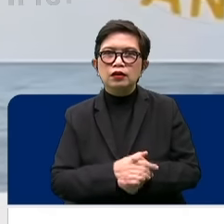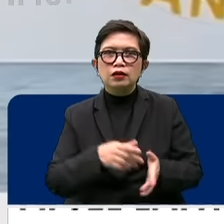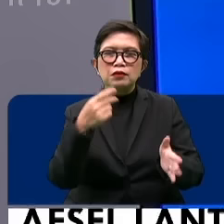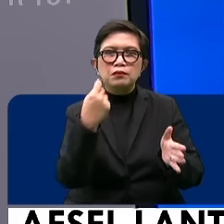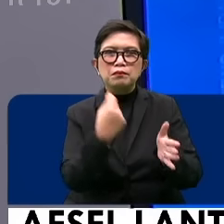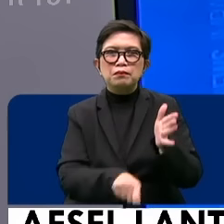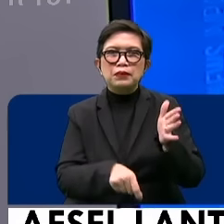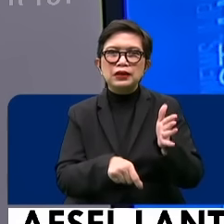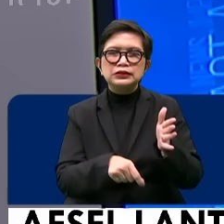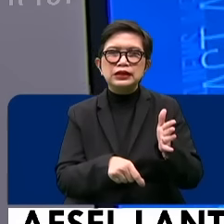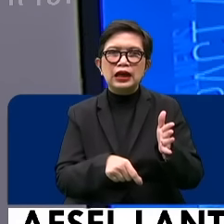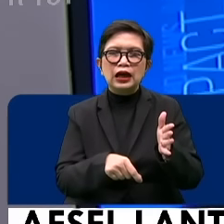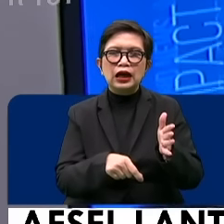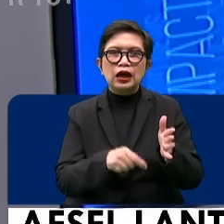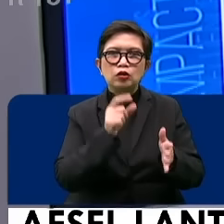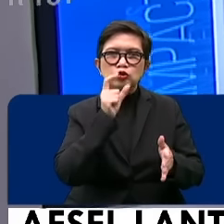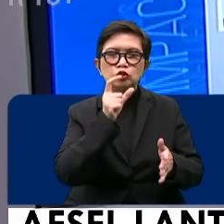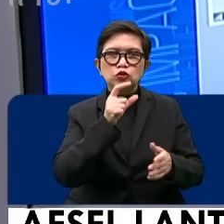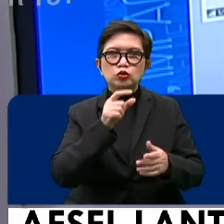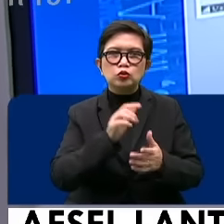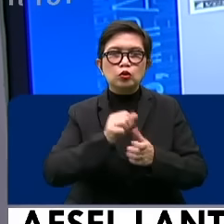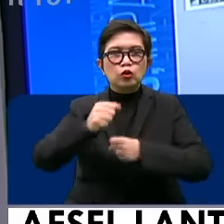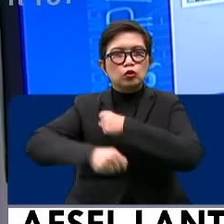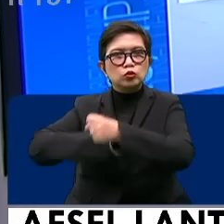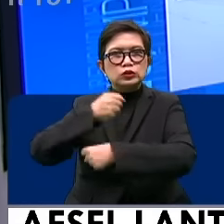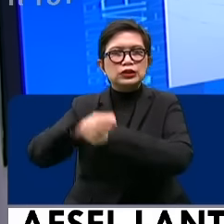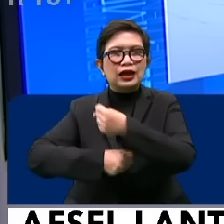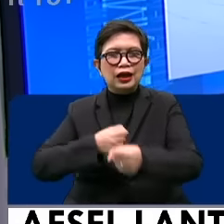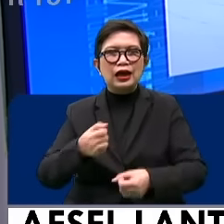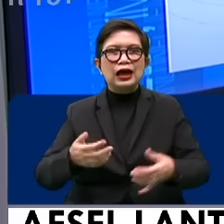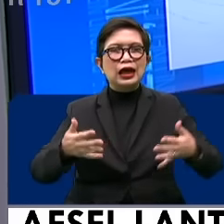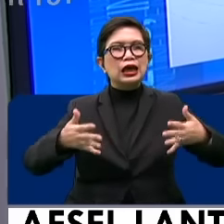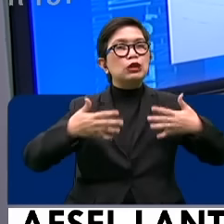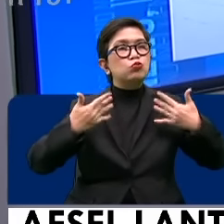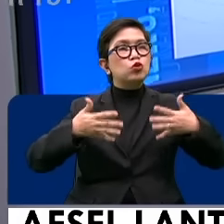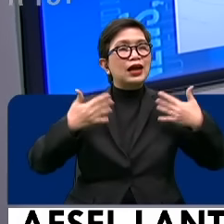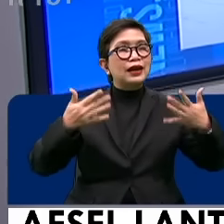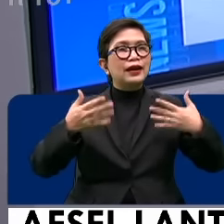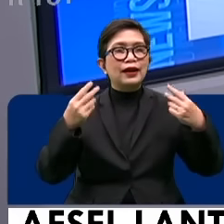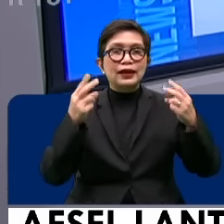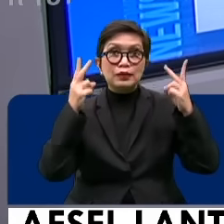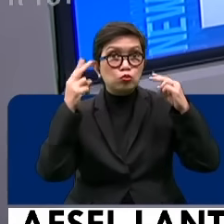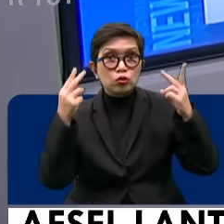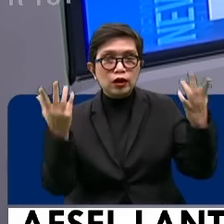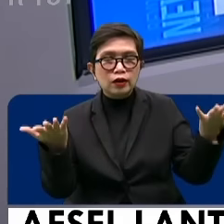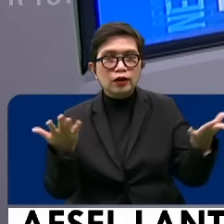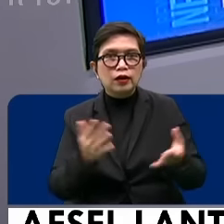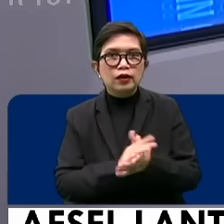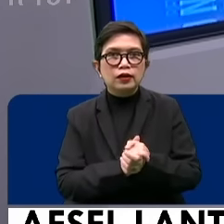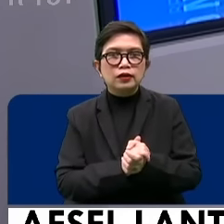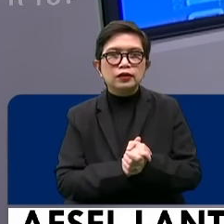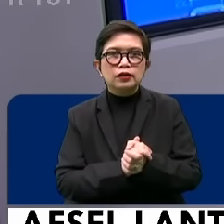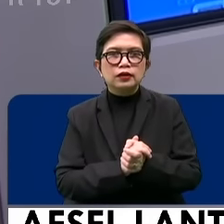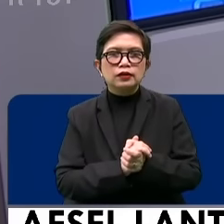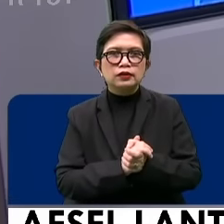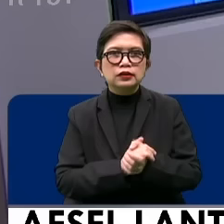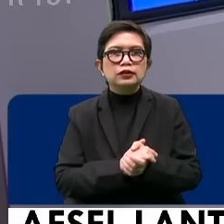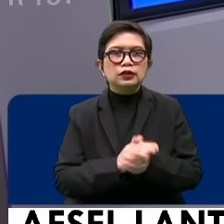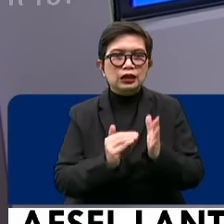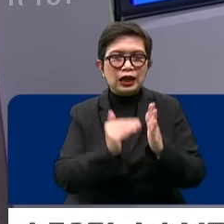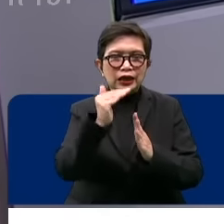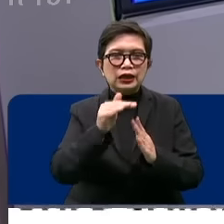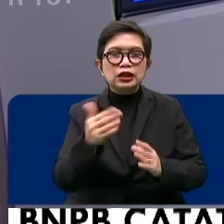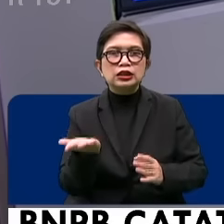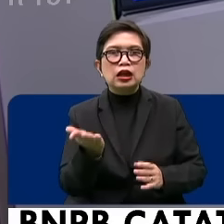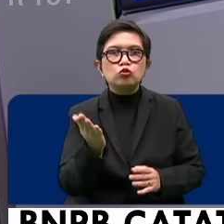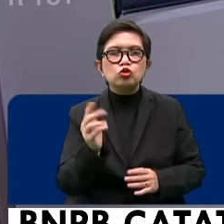persen sekarang? Dan kalau untuk PHRI, kalau pemerintah memang tetap akan menaikkan pajak itu di tahun ini,